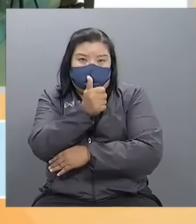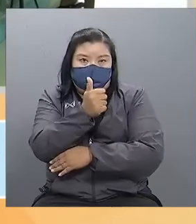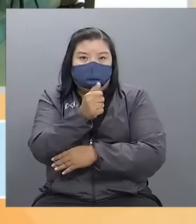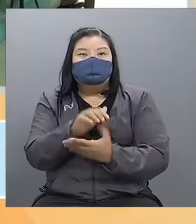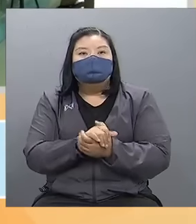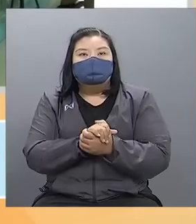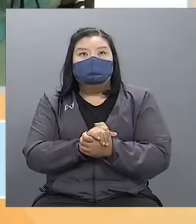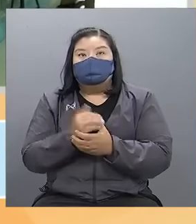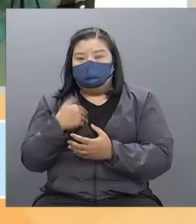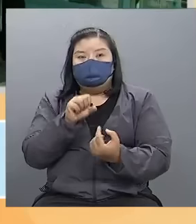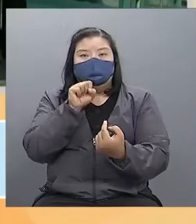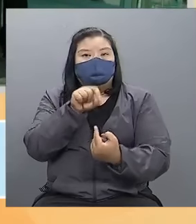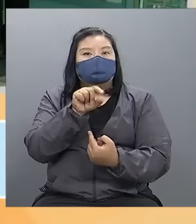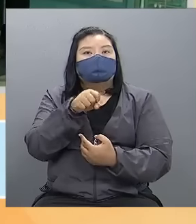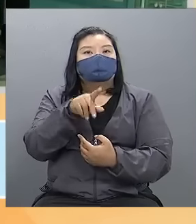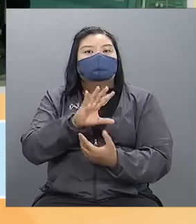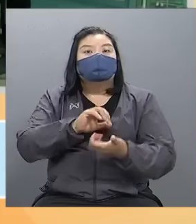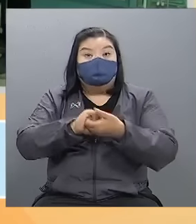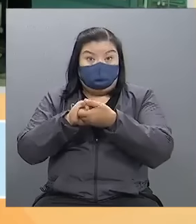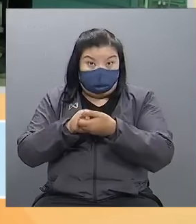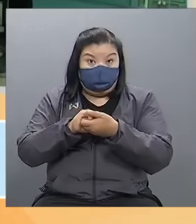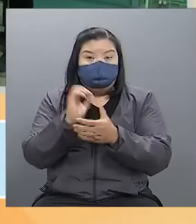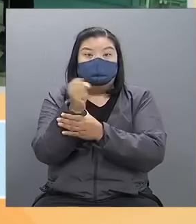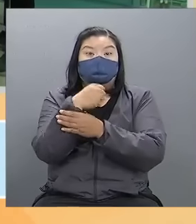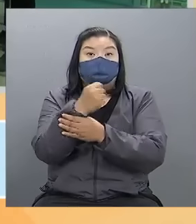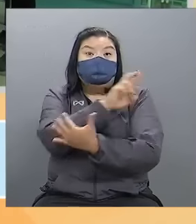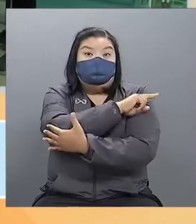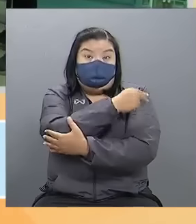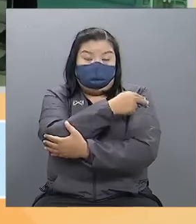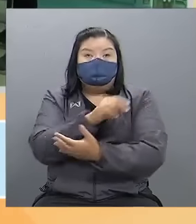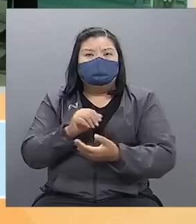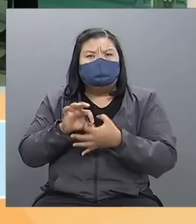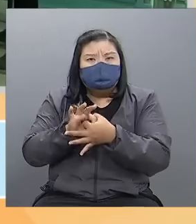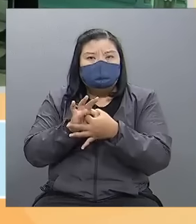ว・วล ช. ร่วมกับ investigation อีกรรษ àร